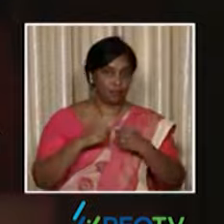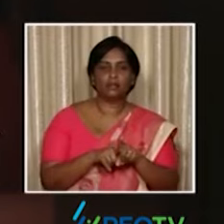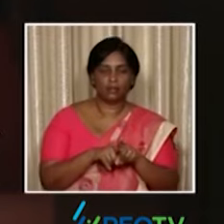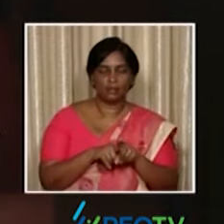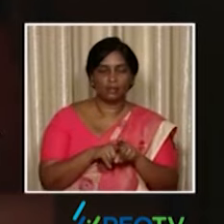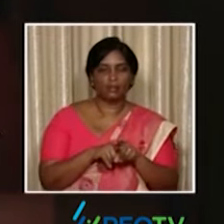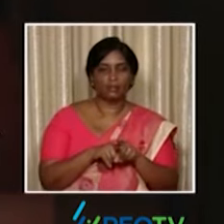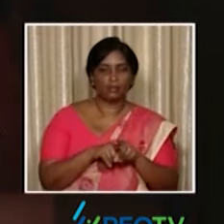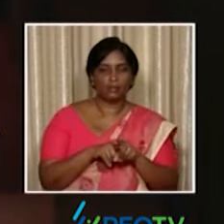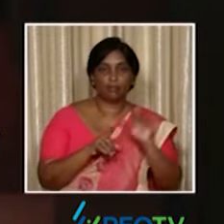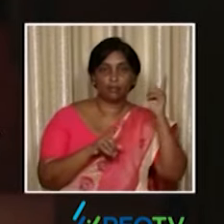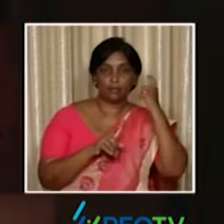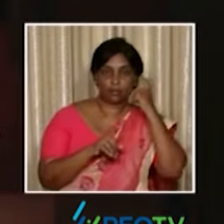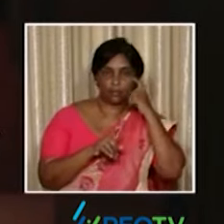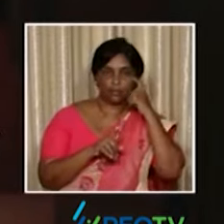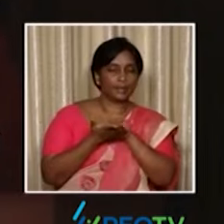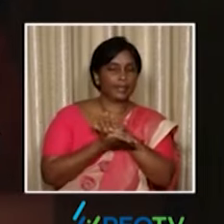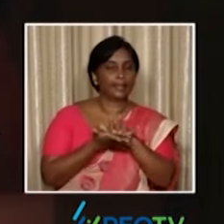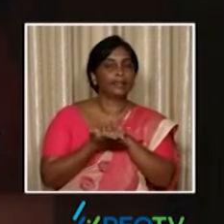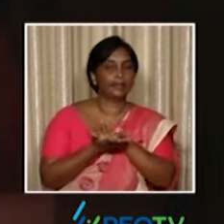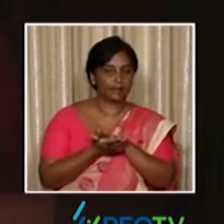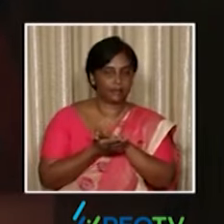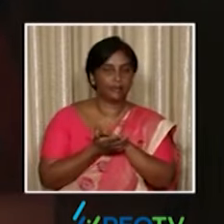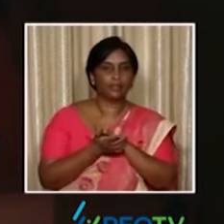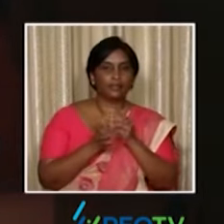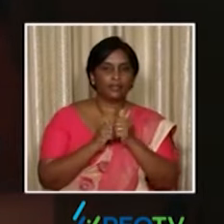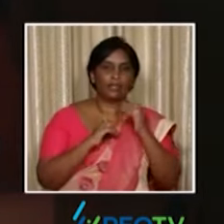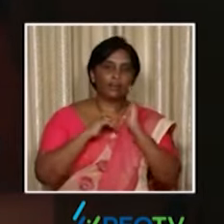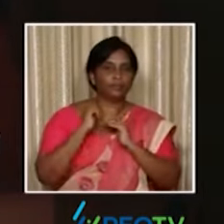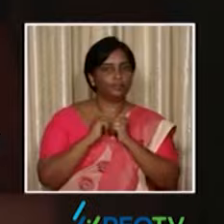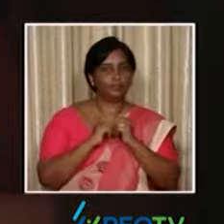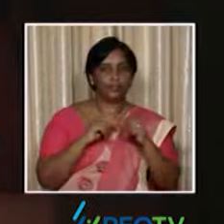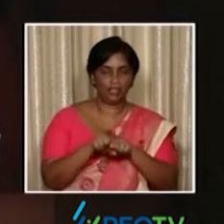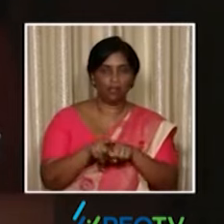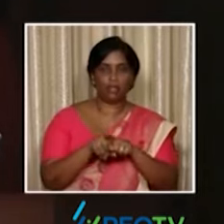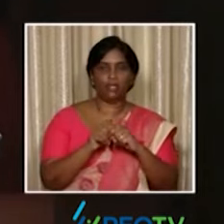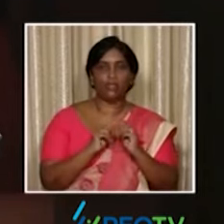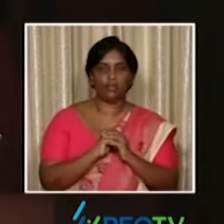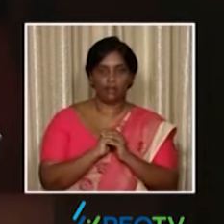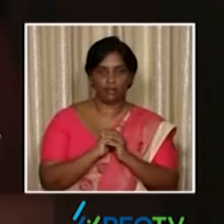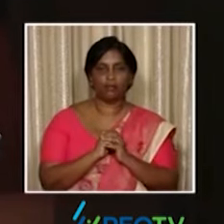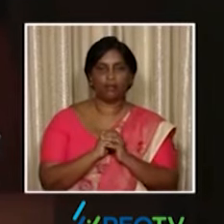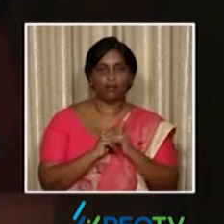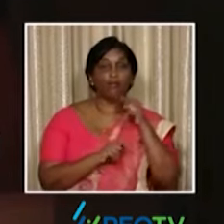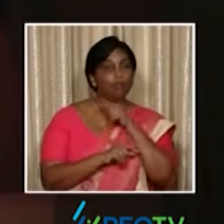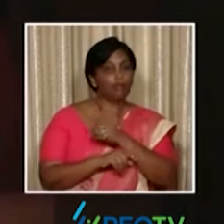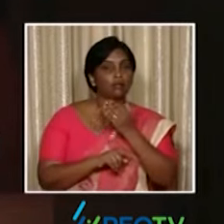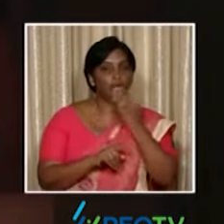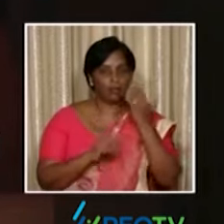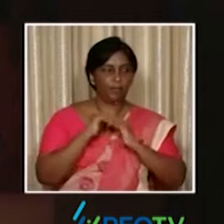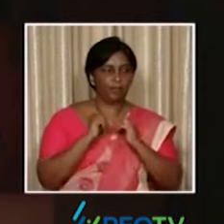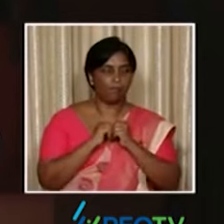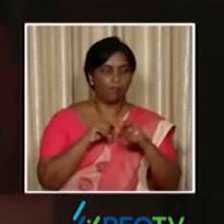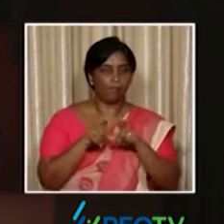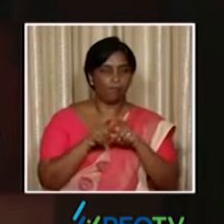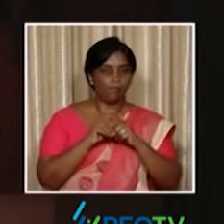ජනාධිපතිතුමා ප්‍රචලිත වෙලා හිටියා මිස්ටර් ක්ලීන් කියලා. දැන් මිස්ටර් ක්ලීන් ජනාධිපතිවරයාට පුළුවන් ෆොරෙන්සික් ඔඩිට් එකක් කරන්න ශ්‍රී ලංකා ක්‍රිකට්